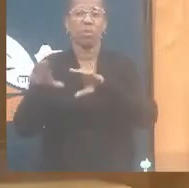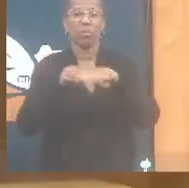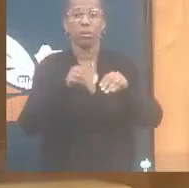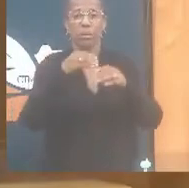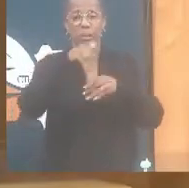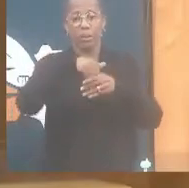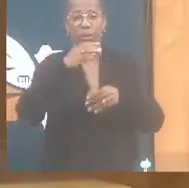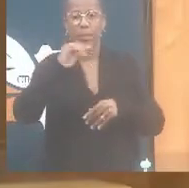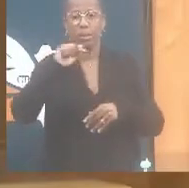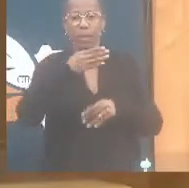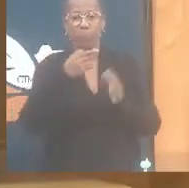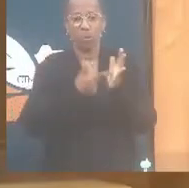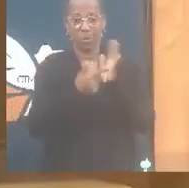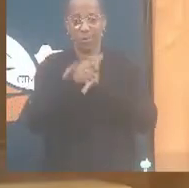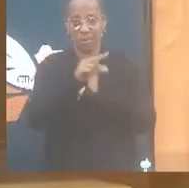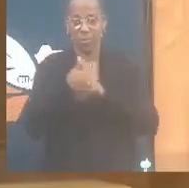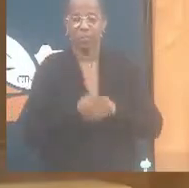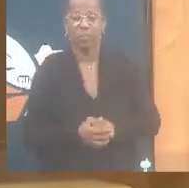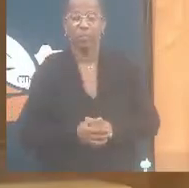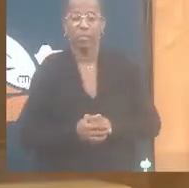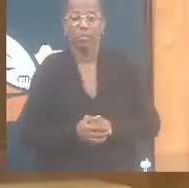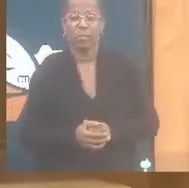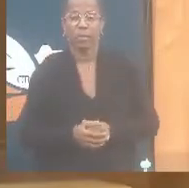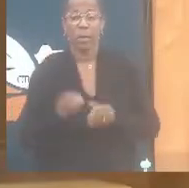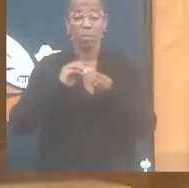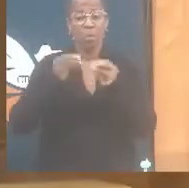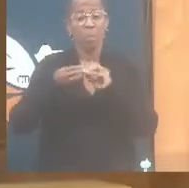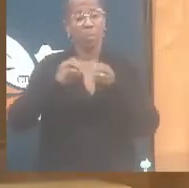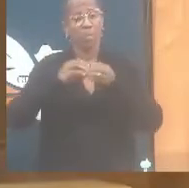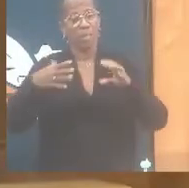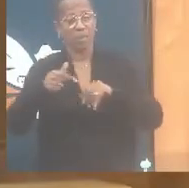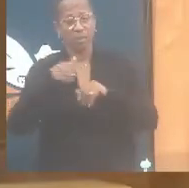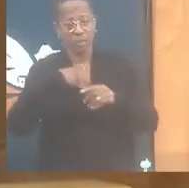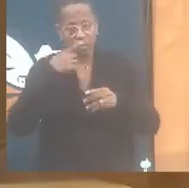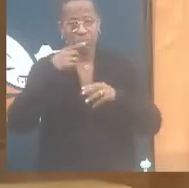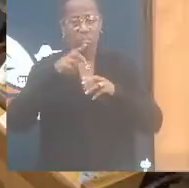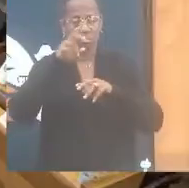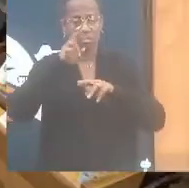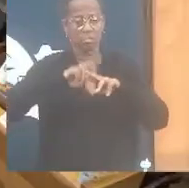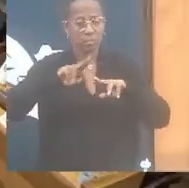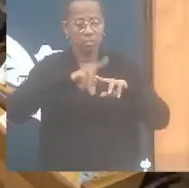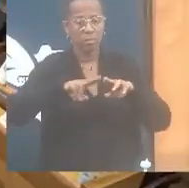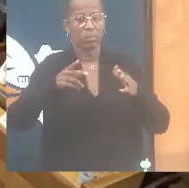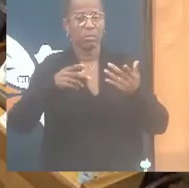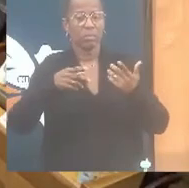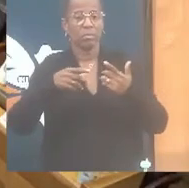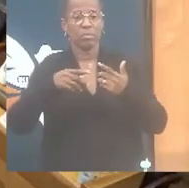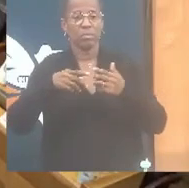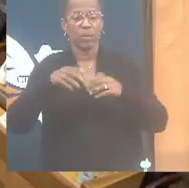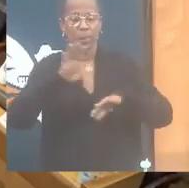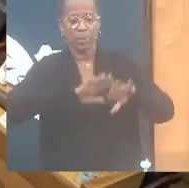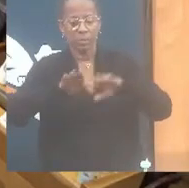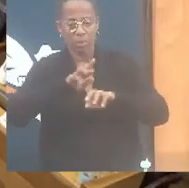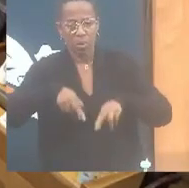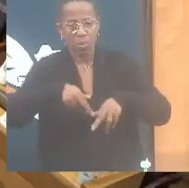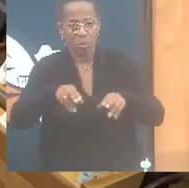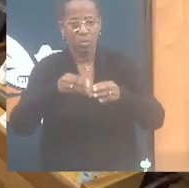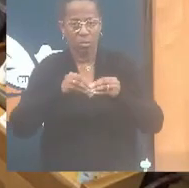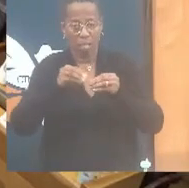La cyberattaque justifie-t-elle le non-démarrage des chantiers d'aménagement routier, tel l'aménagement de